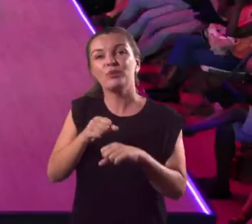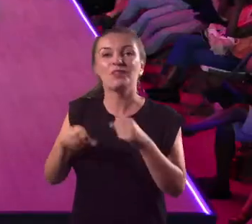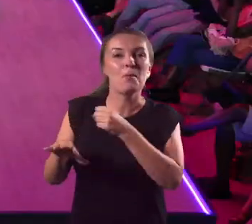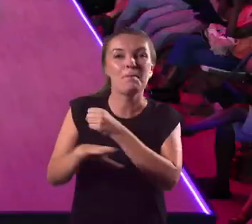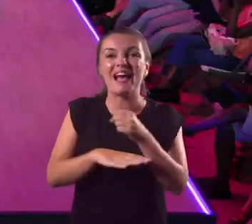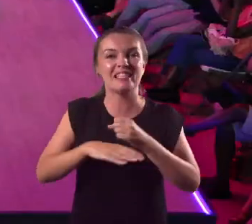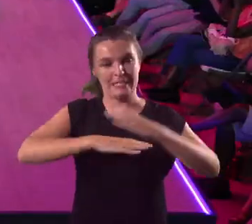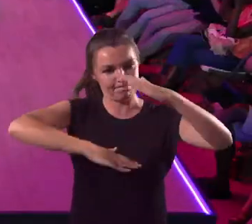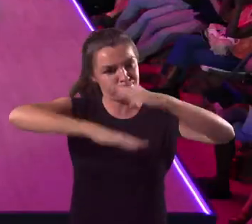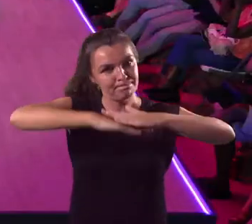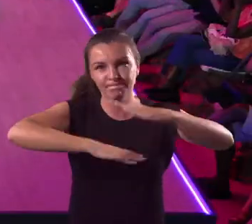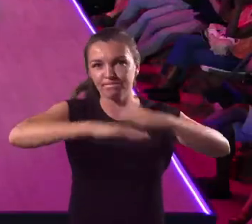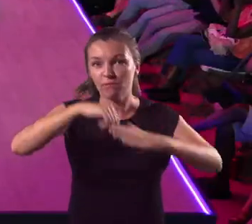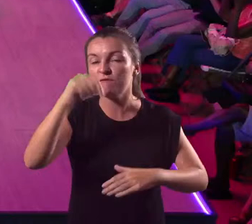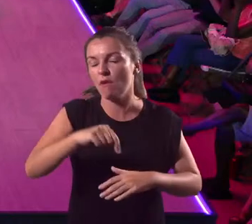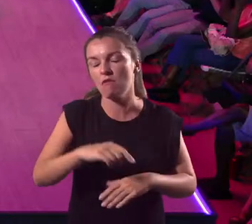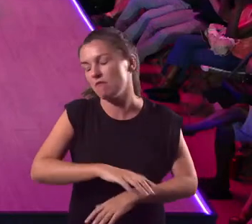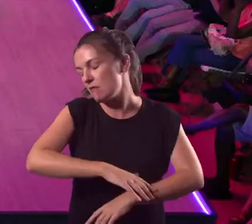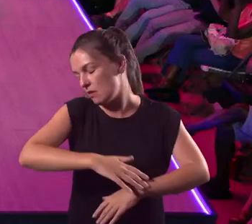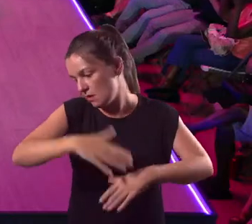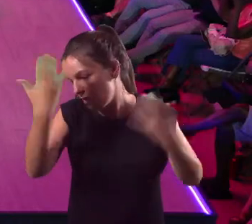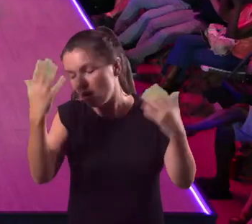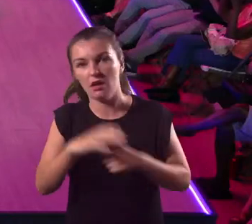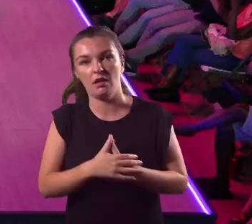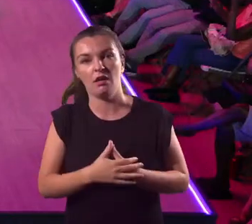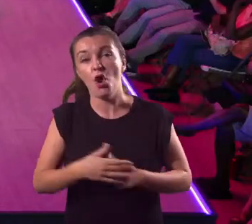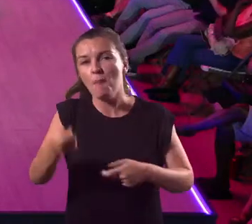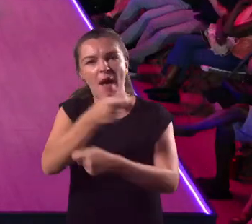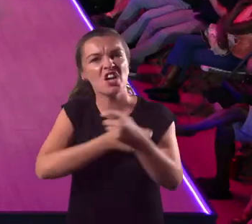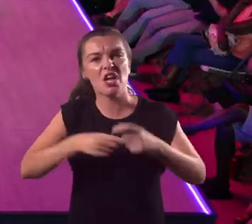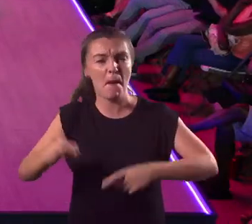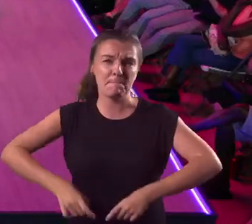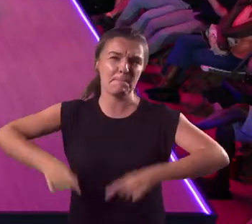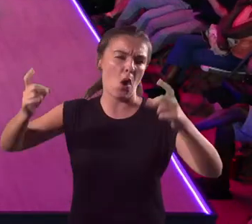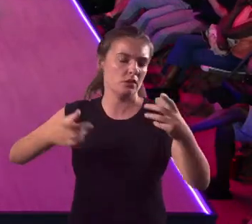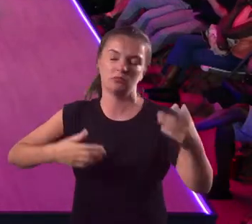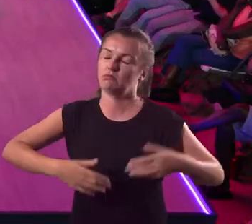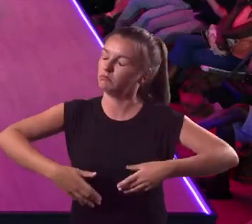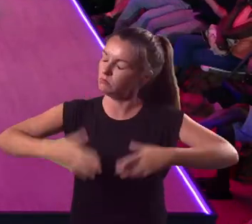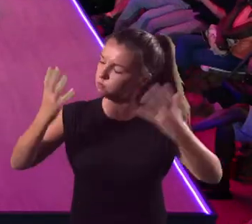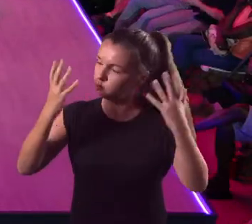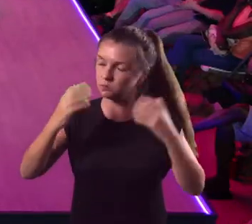nécessité. Ça suffit, la main libre du marché.